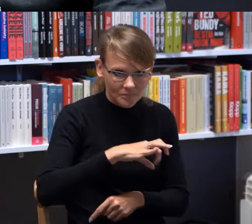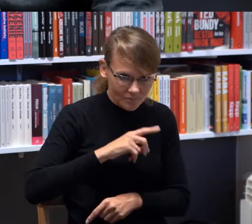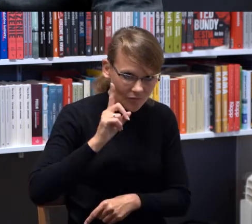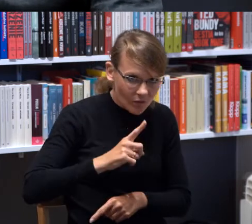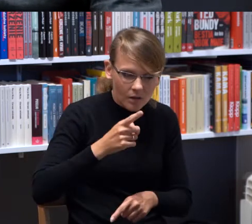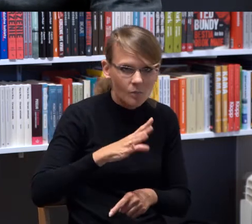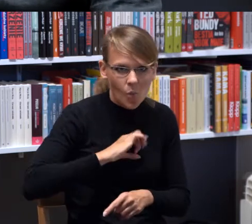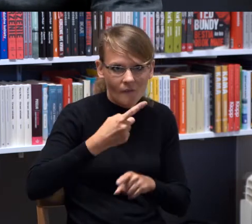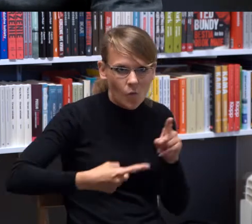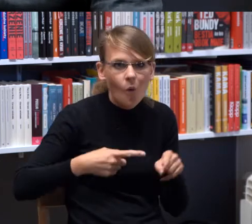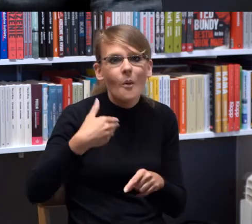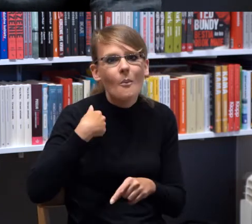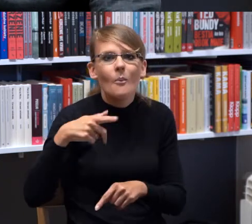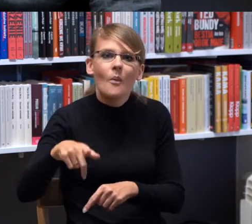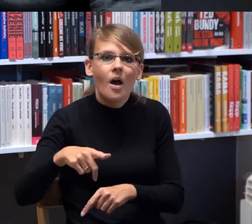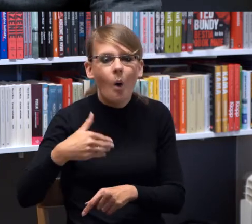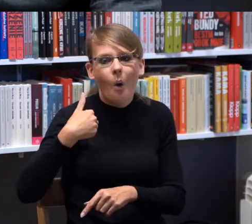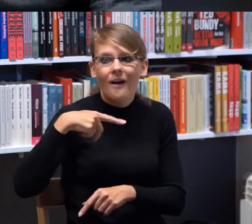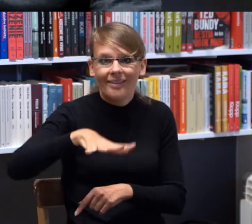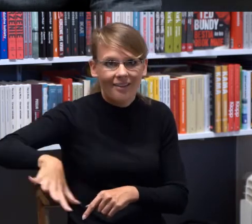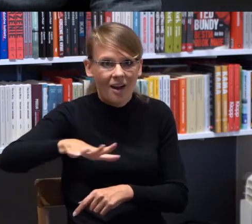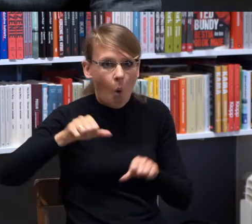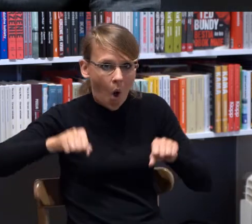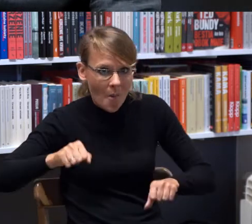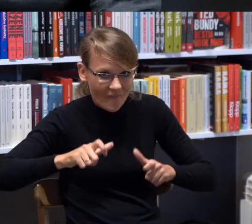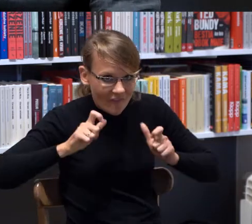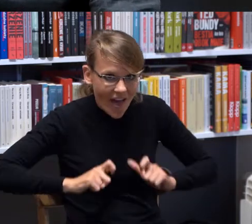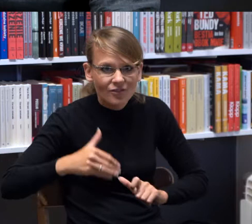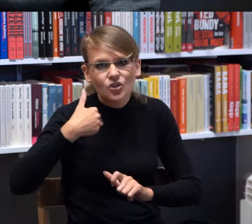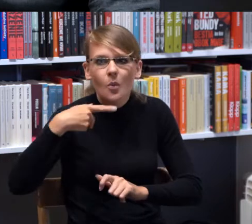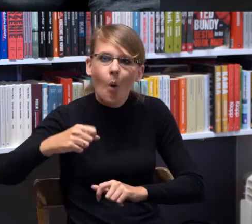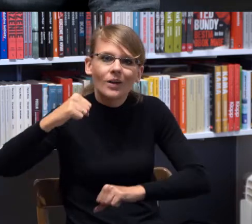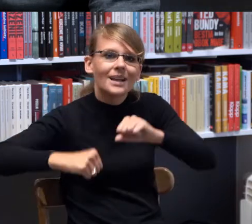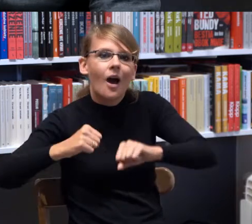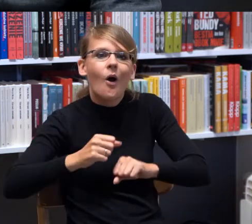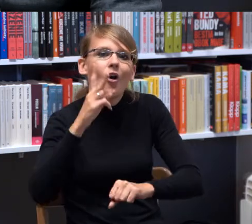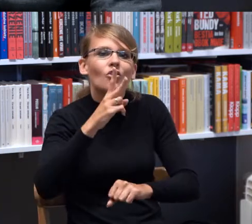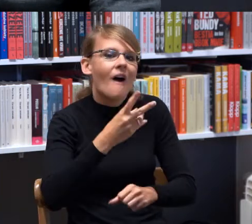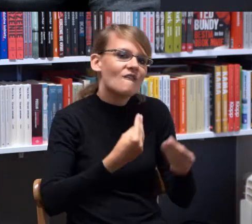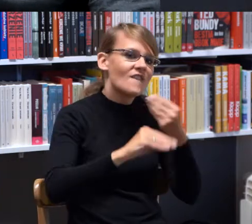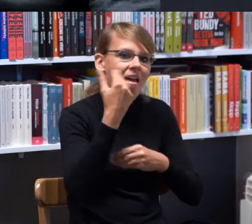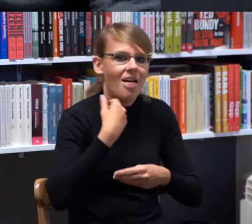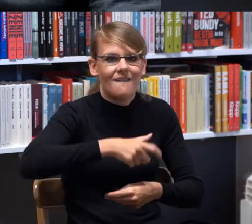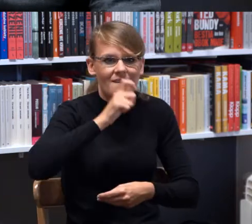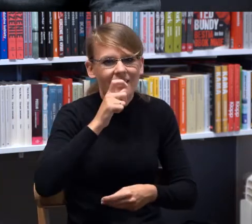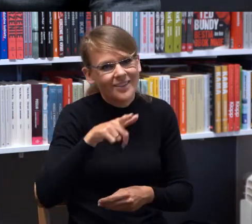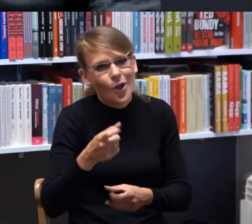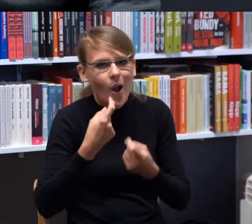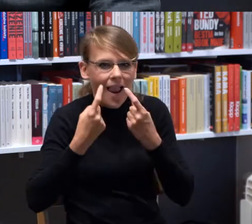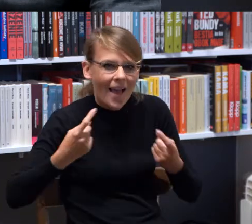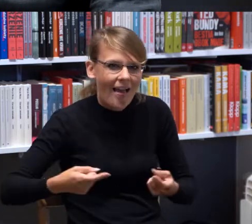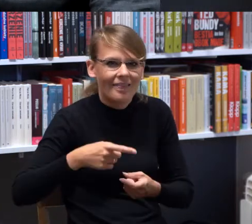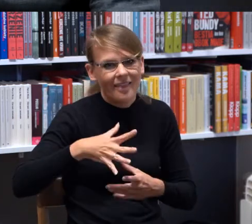ze wsi, kto wypije więcej. Taki zakład znowu pewnie Państwu znany, taka legenda miejsko-wiejska, ale on faktycznie ją w to